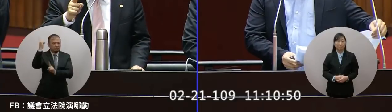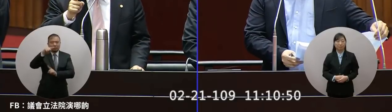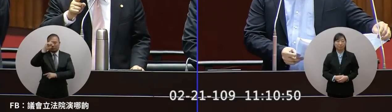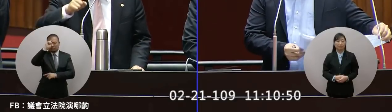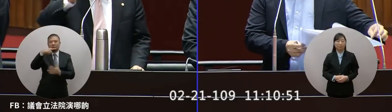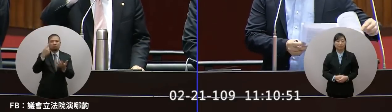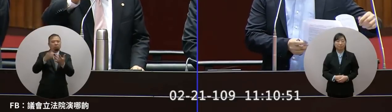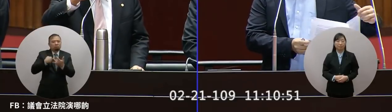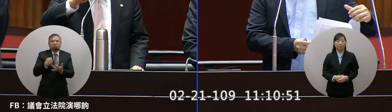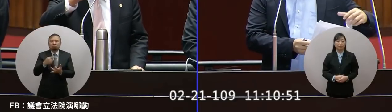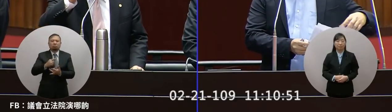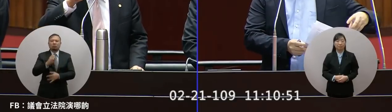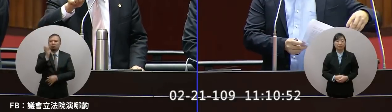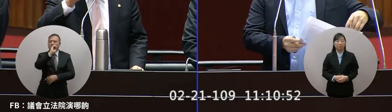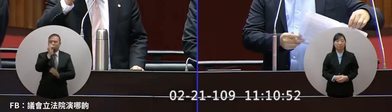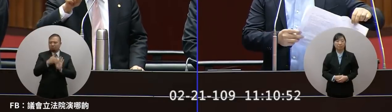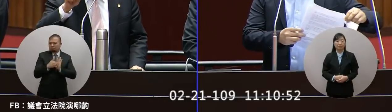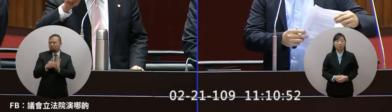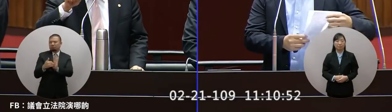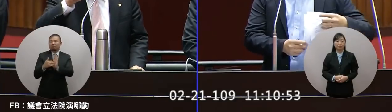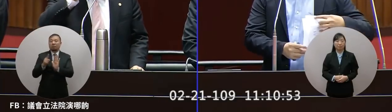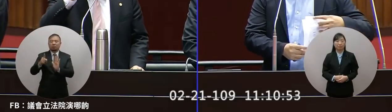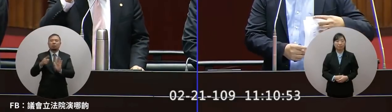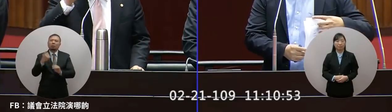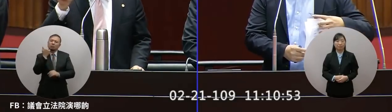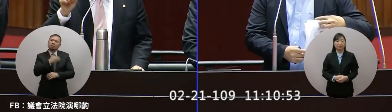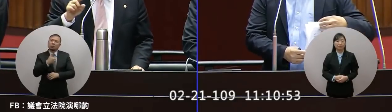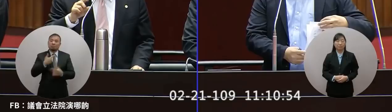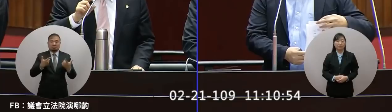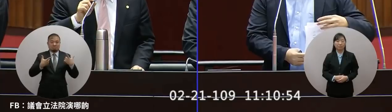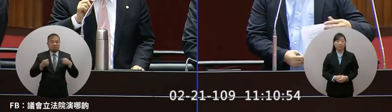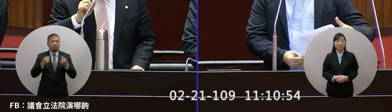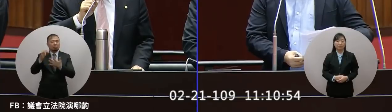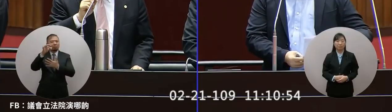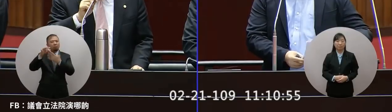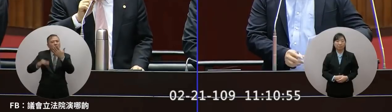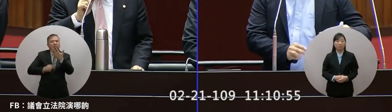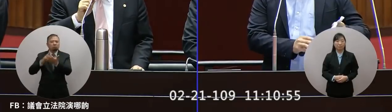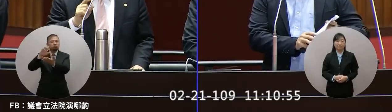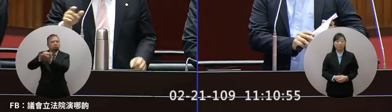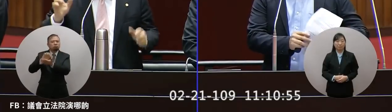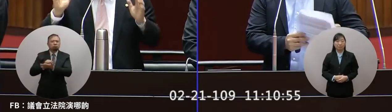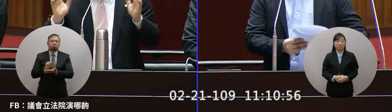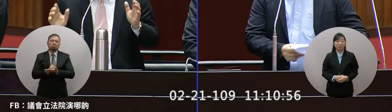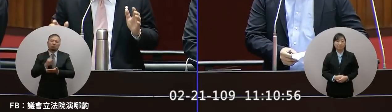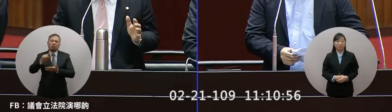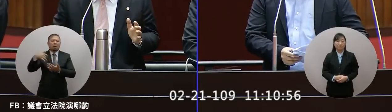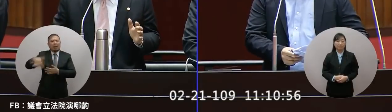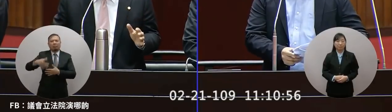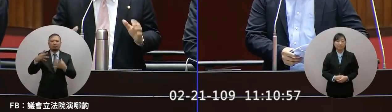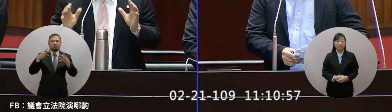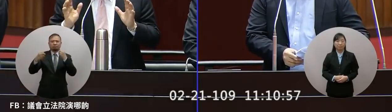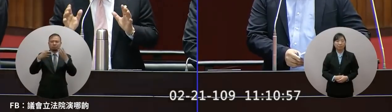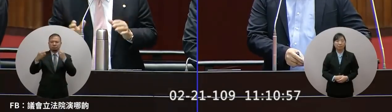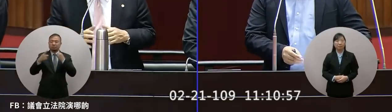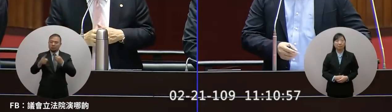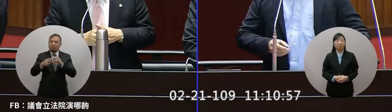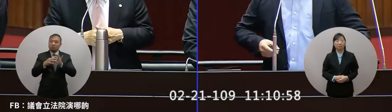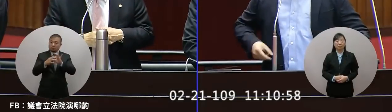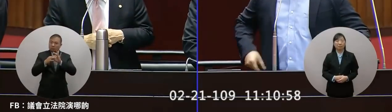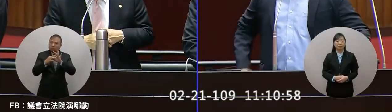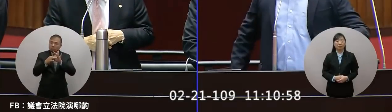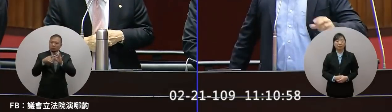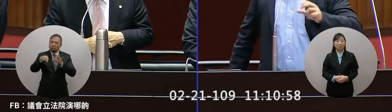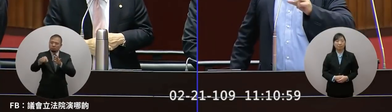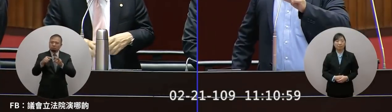因为是新型，所以也许原来的规范没有标列那么明白等，那相关的作业是不是还